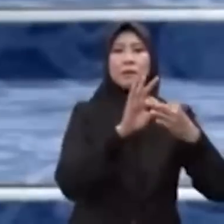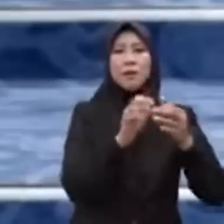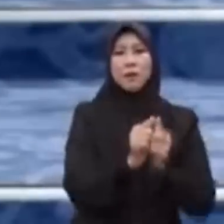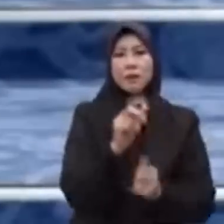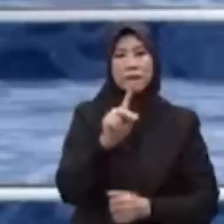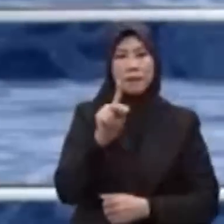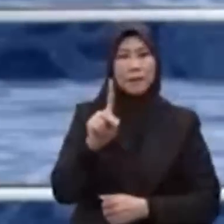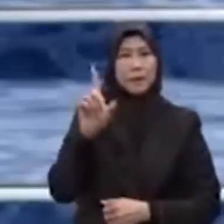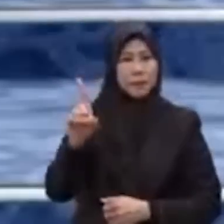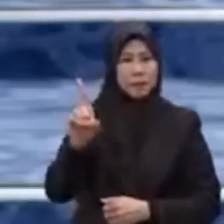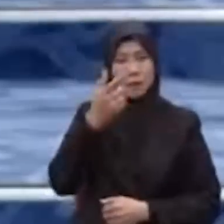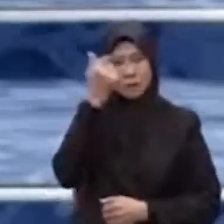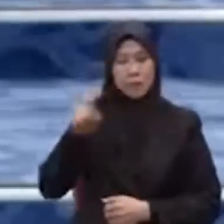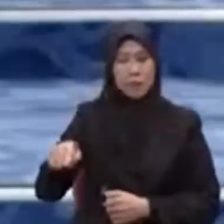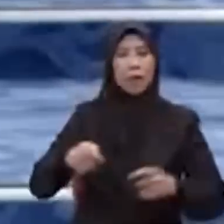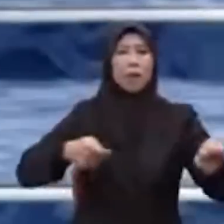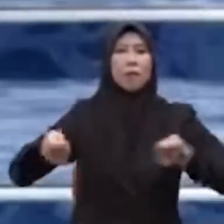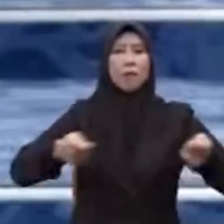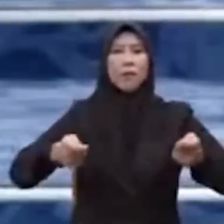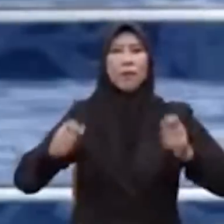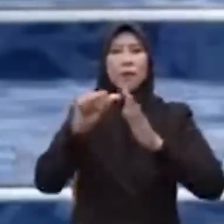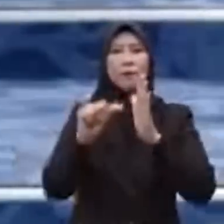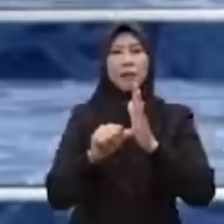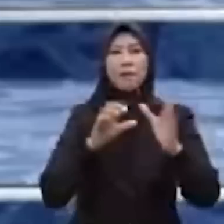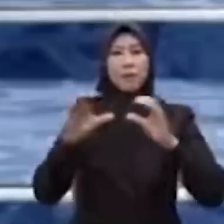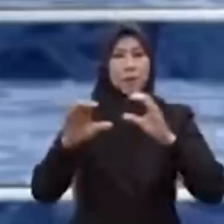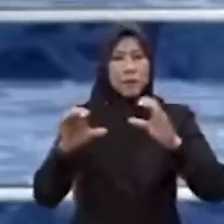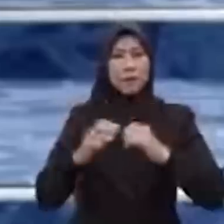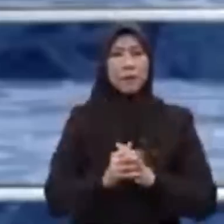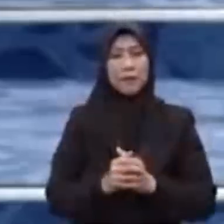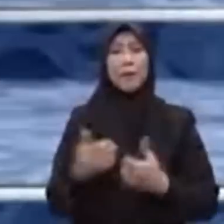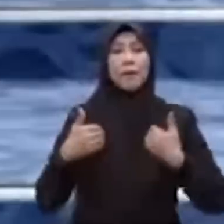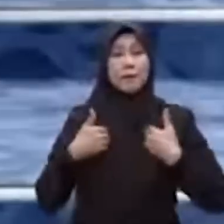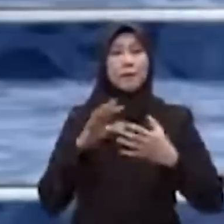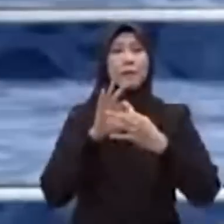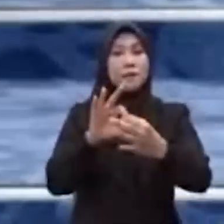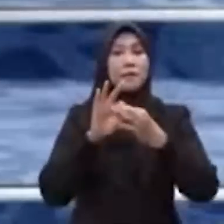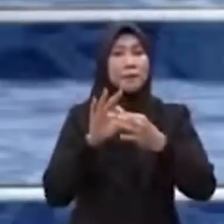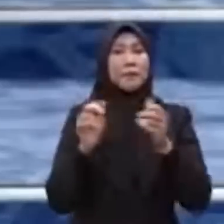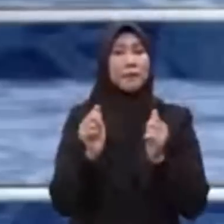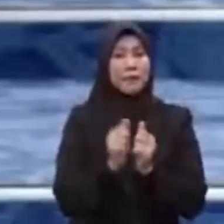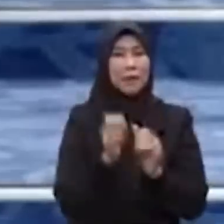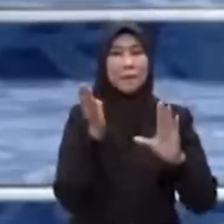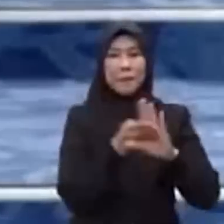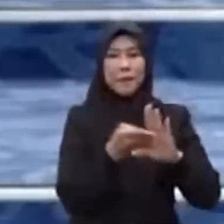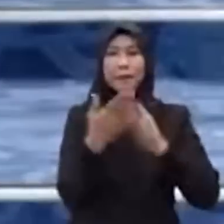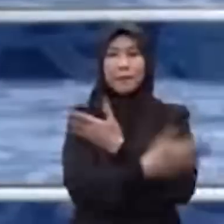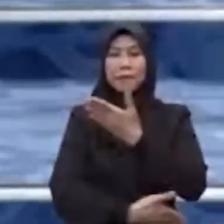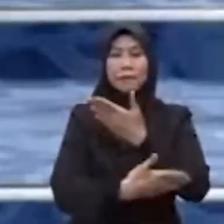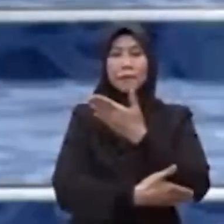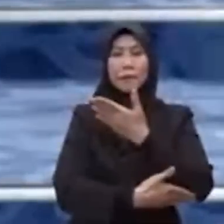digital Sebab mereka ke awal atau komunikasi kita juga bekerja sama dengan baik negara